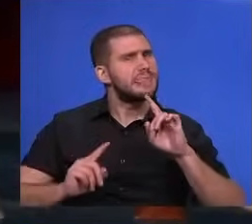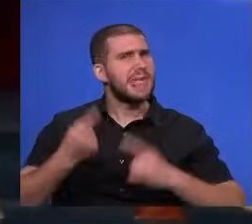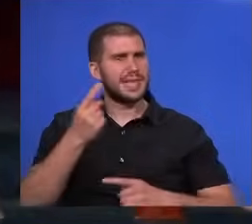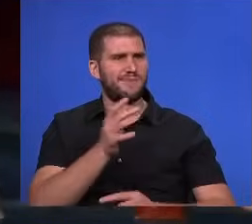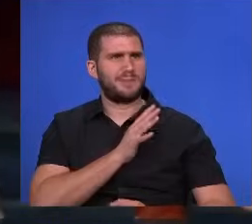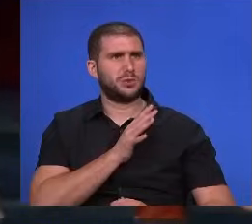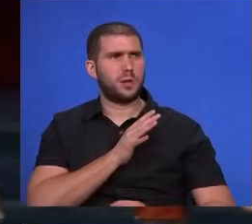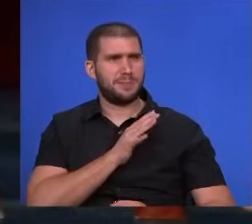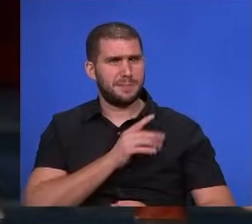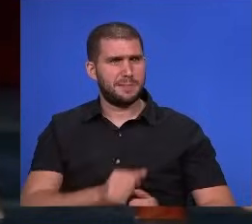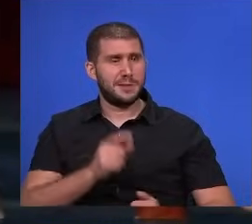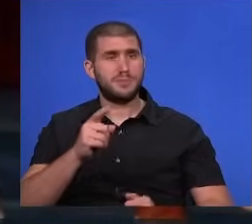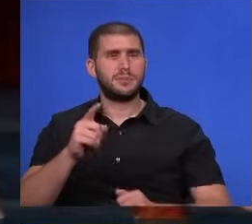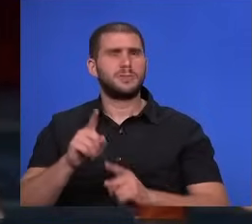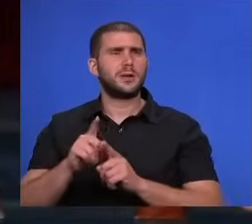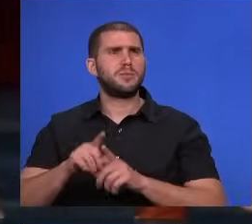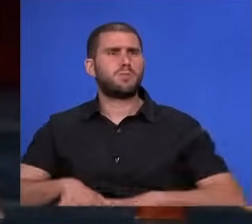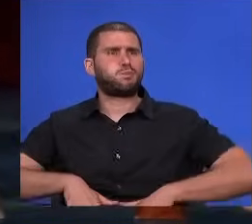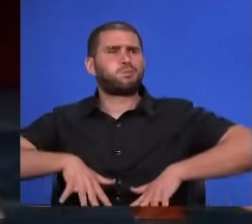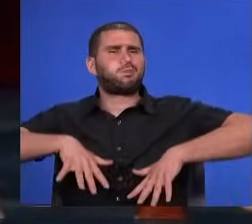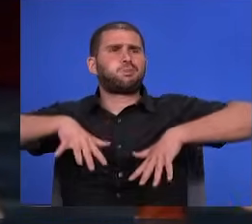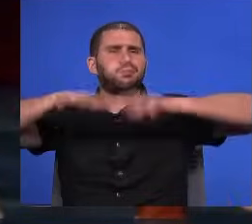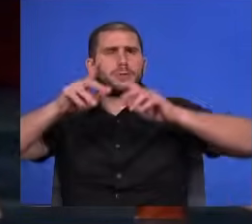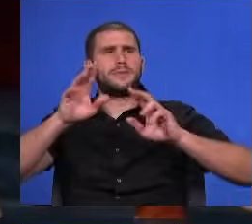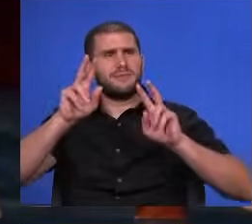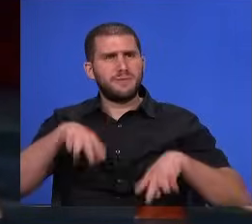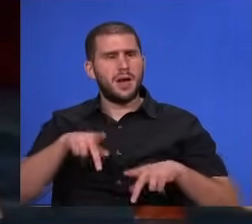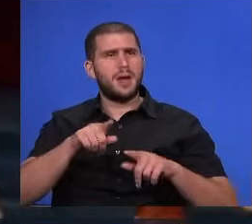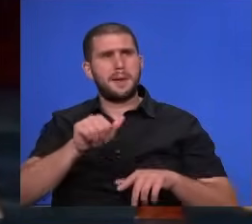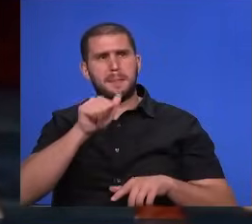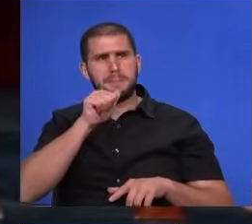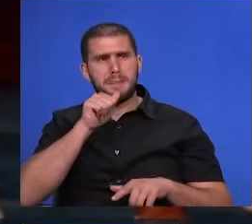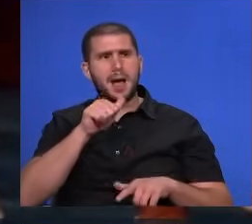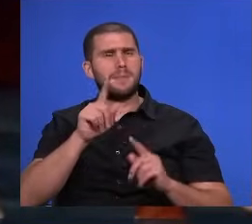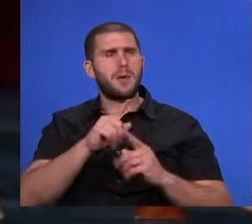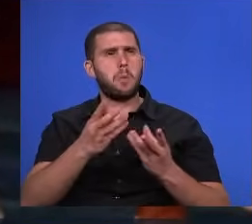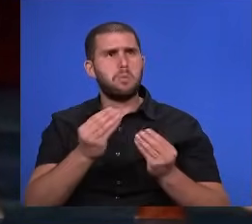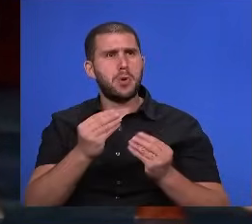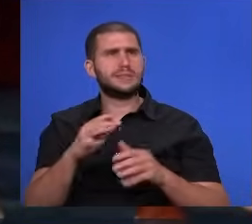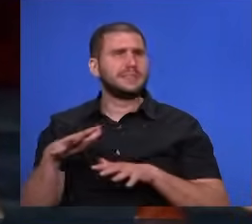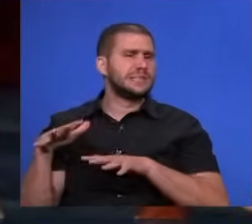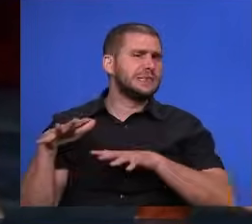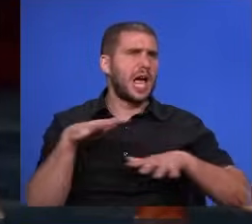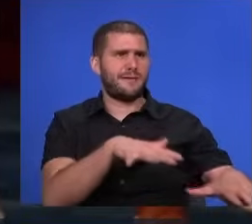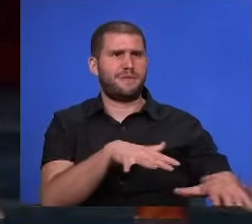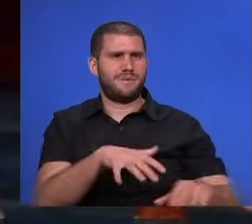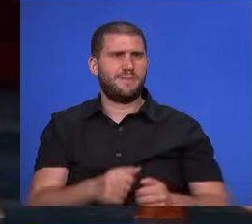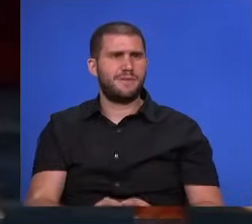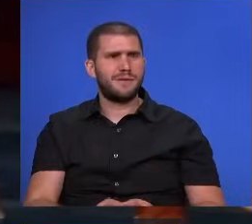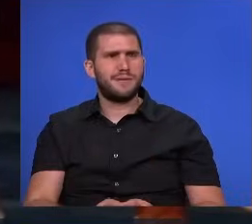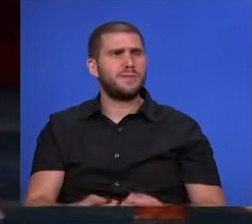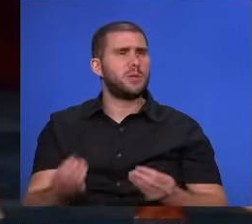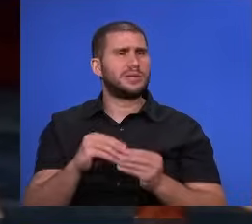rainfall event with significant flash flooding, river flooding, mudslides and debris flows, as well as the potential